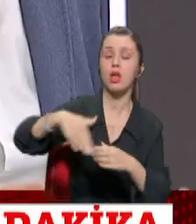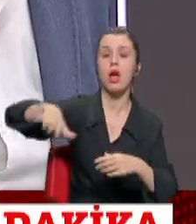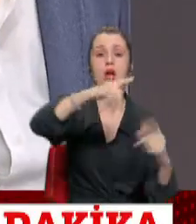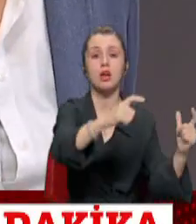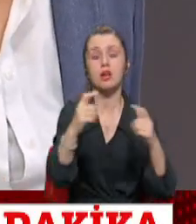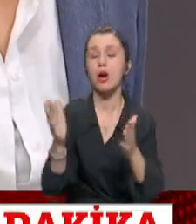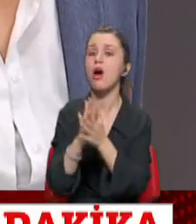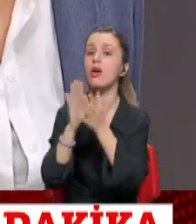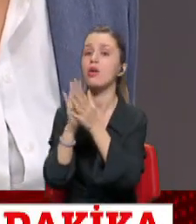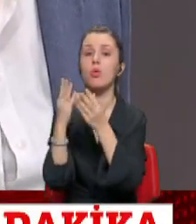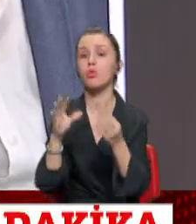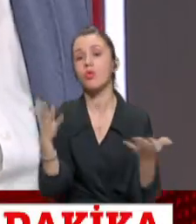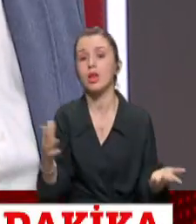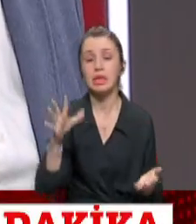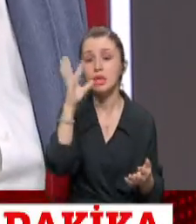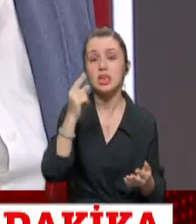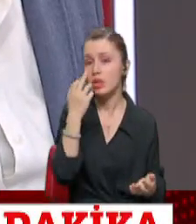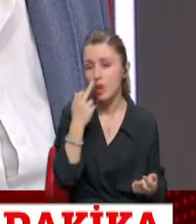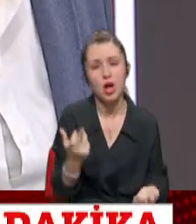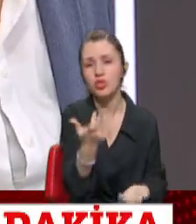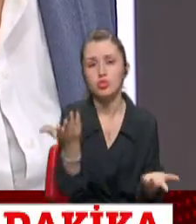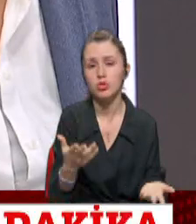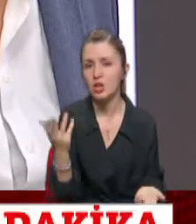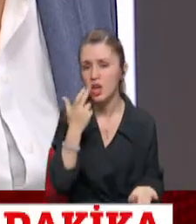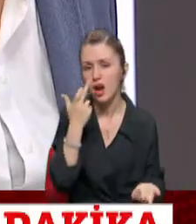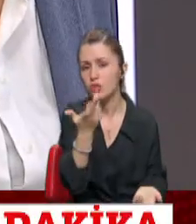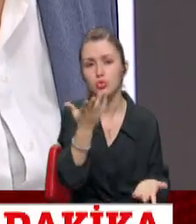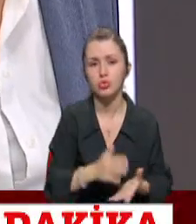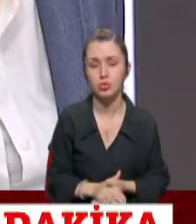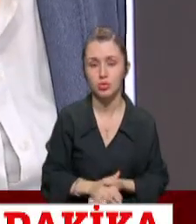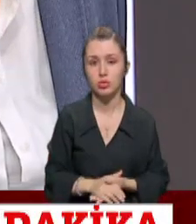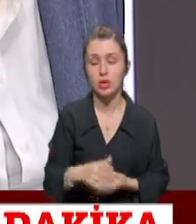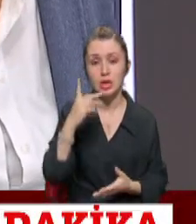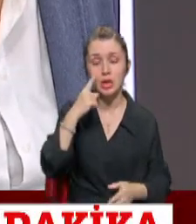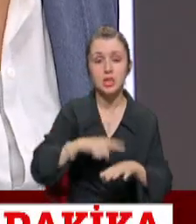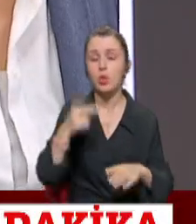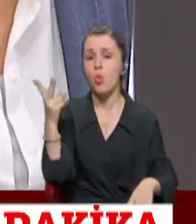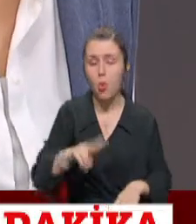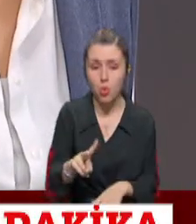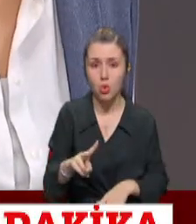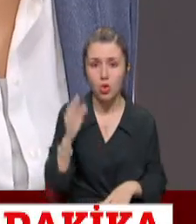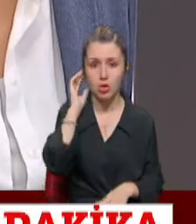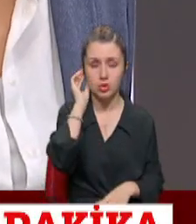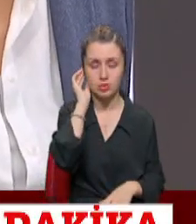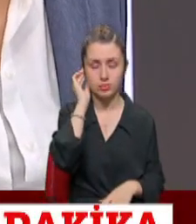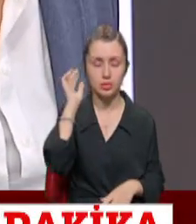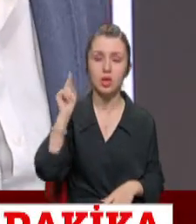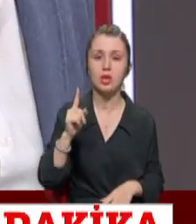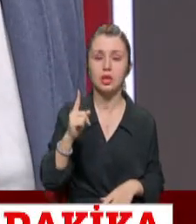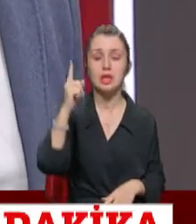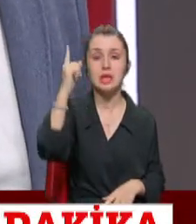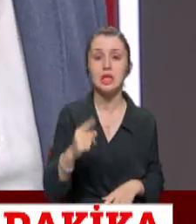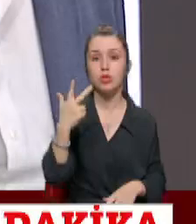Her yerde de alkışlandık falan filan. Kimi kandırıyorsunuz siz ya? Neyi kandırıyorsunuz? İnsanlar ölüyor can pazarında orada. Yani. O ilk güç,